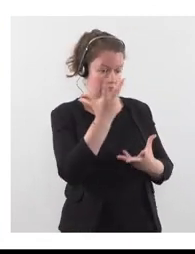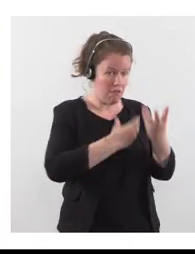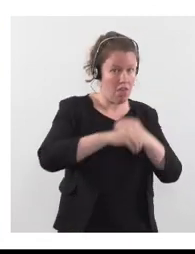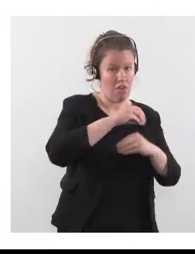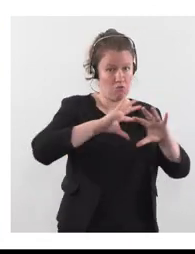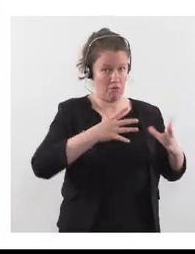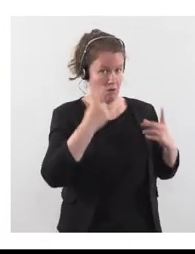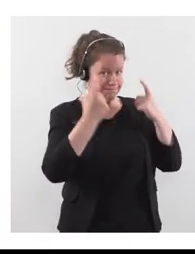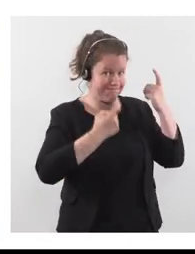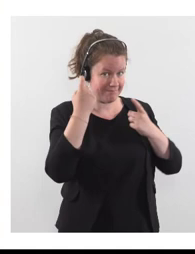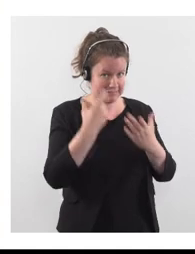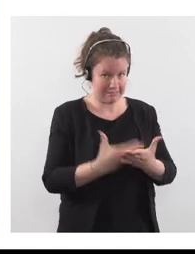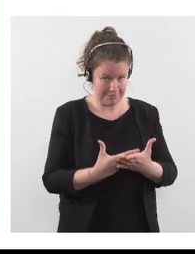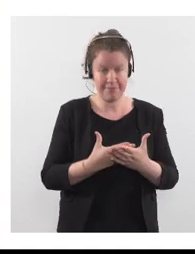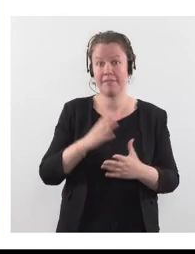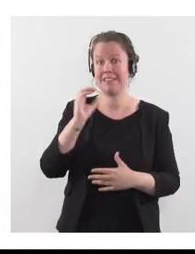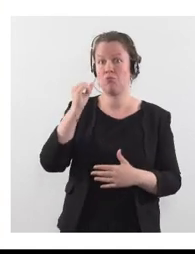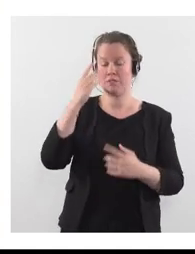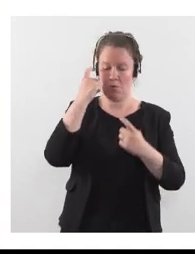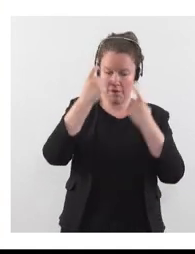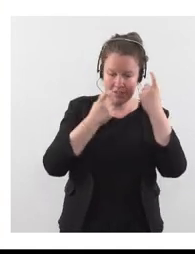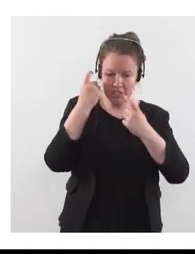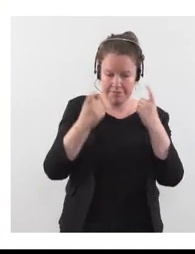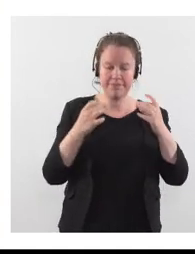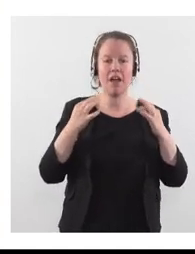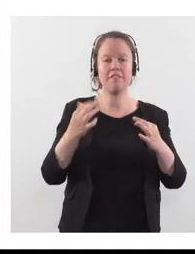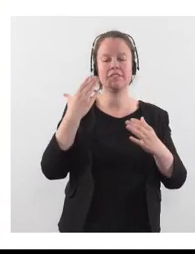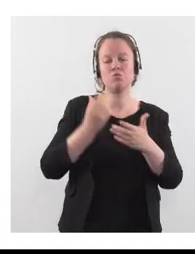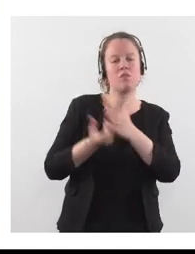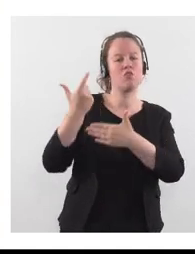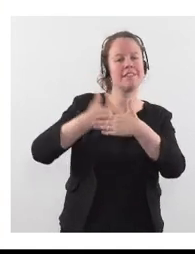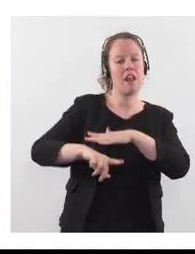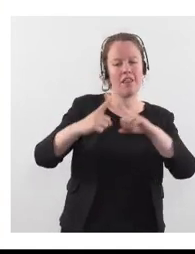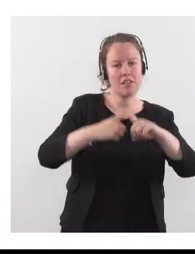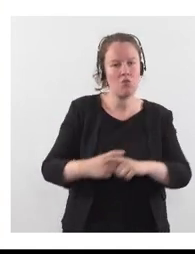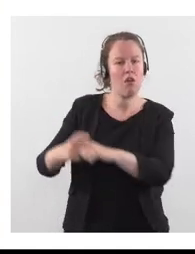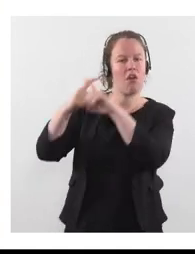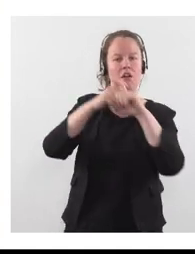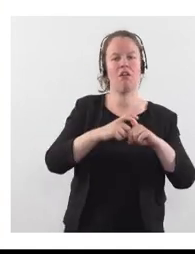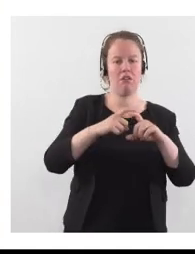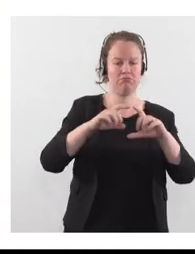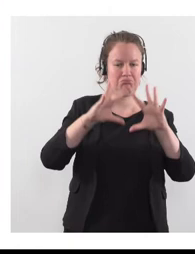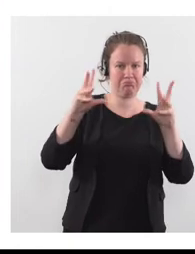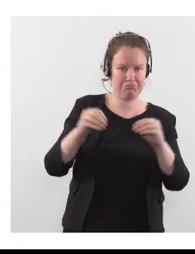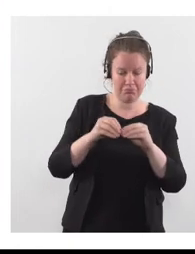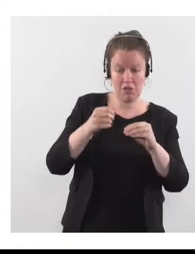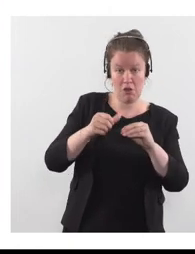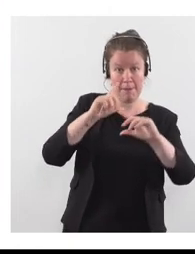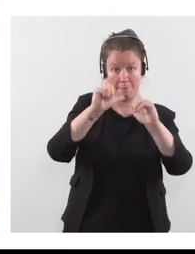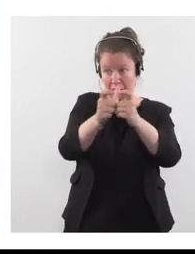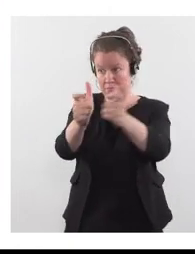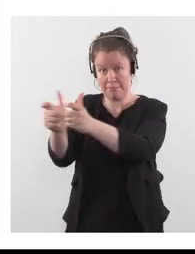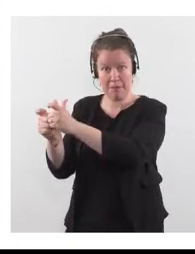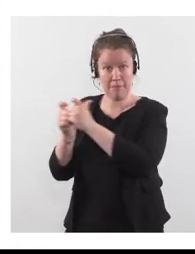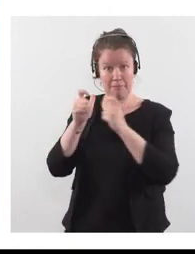et on cherche à avoir des informations sur qu'est-ce qu'il y a dans l'algorithme qui permet d'aller contrôler cette fraude. Et dedans, on a quand même quelques